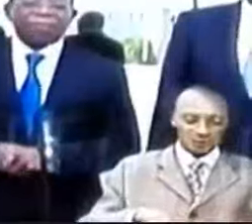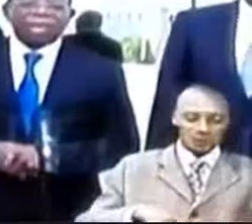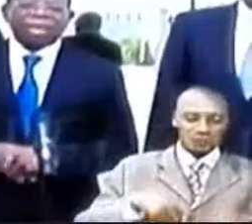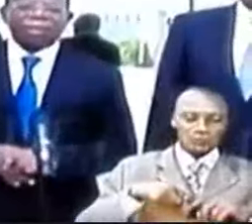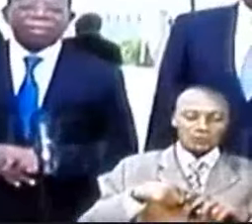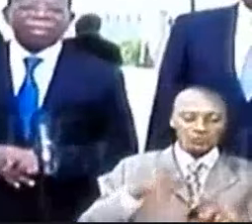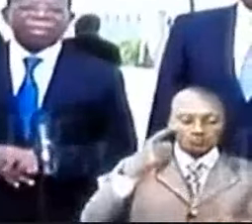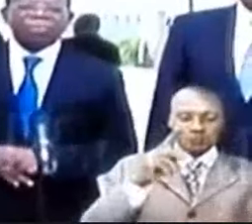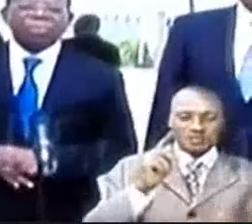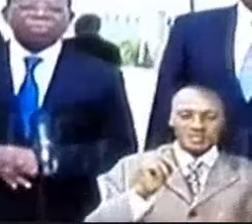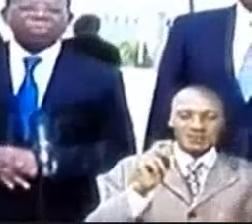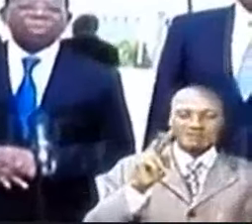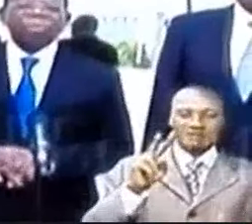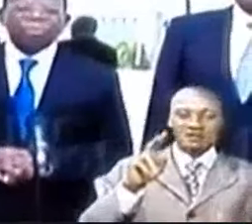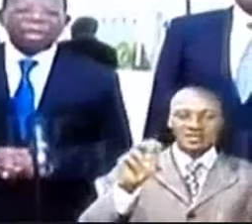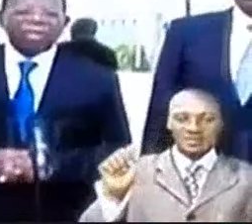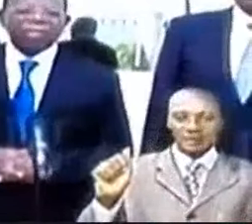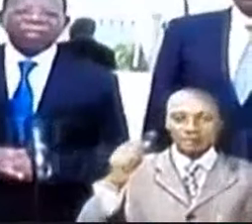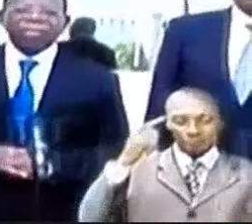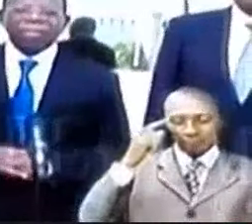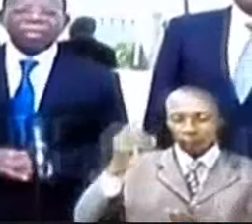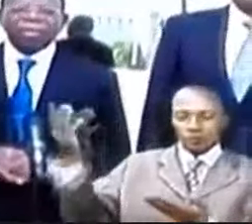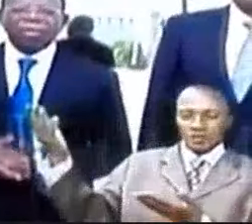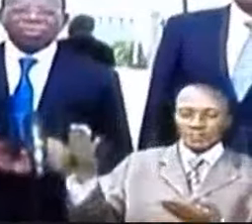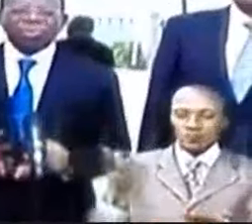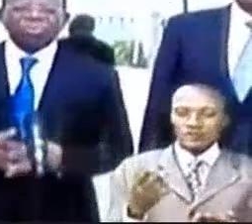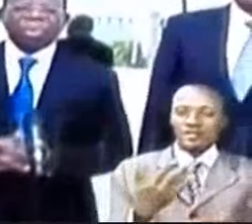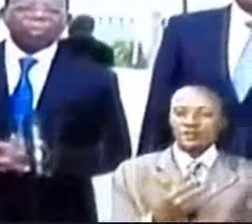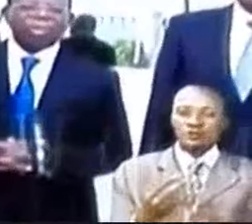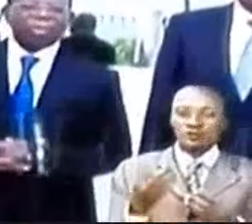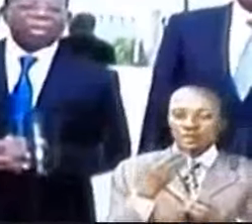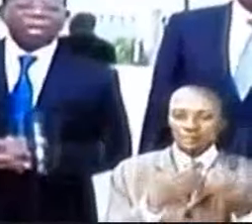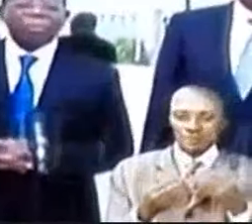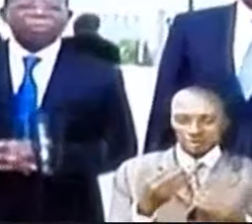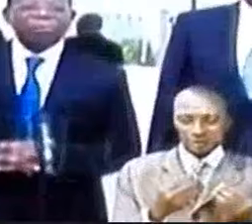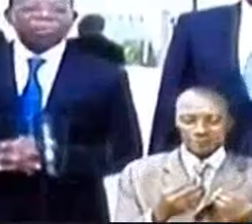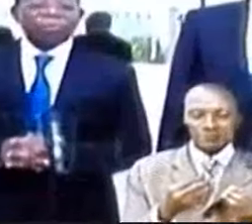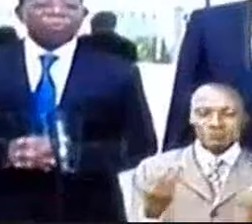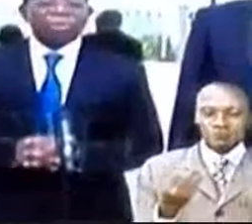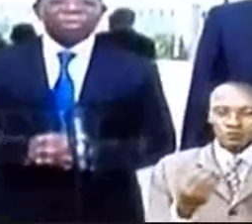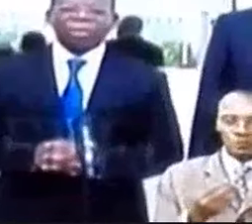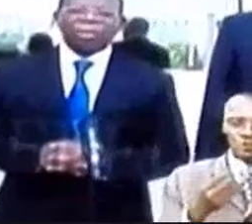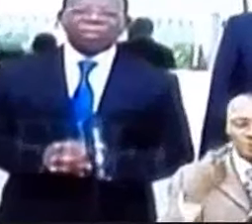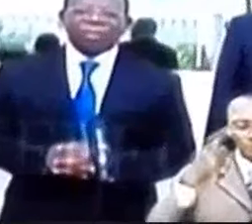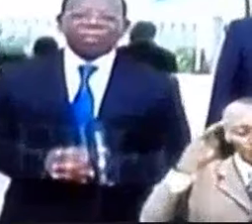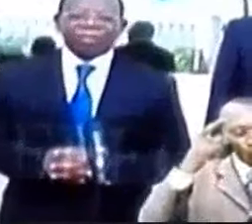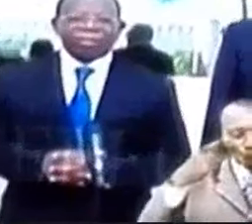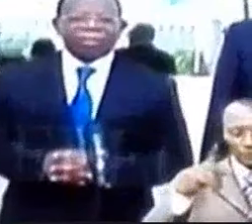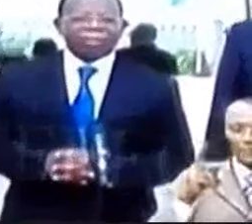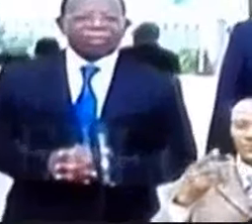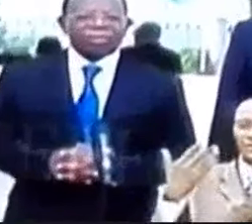de la TVA de certains produits de première nécessité pour permettre un approvisionnement